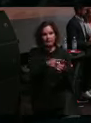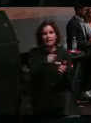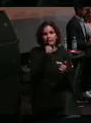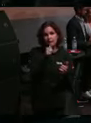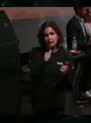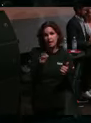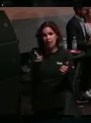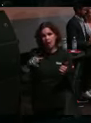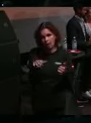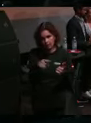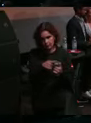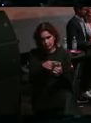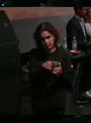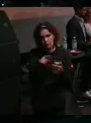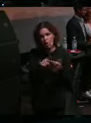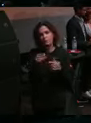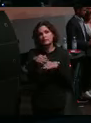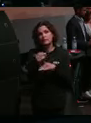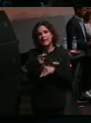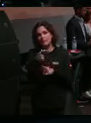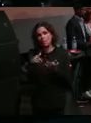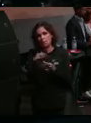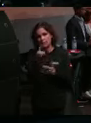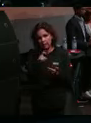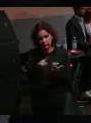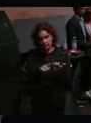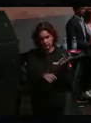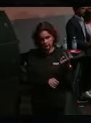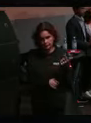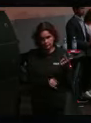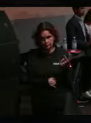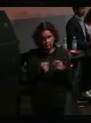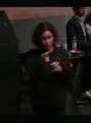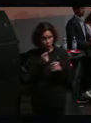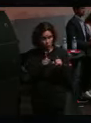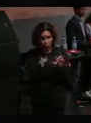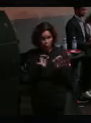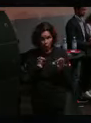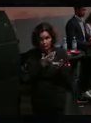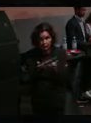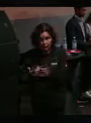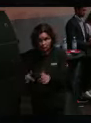og Sveinung Rotevatn. Var det noen som ikke ble presentert nå?